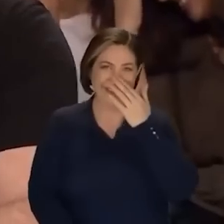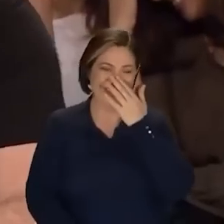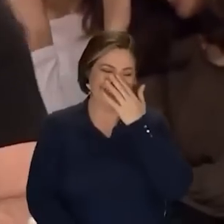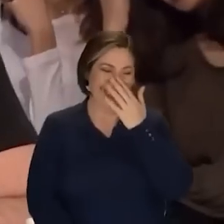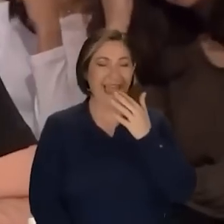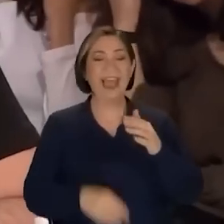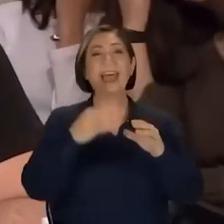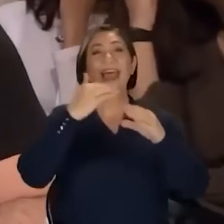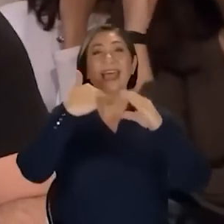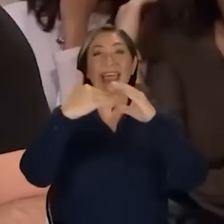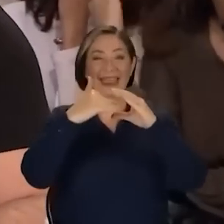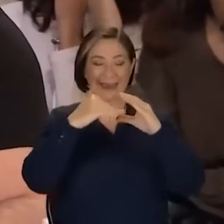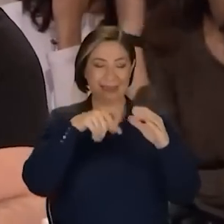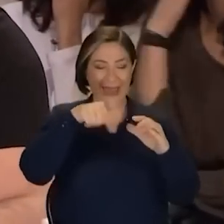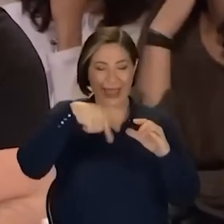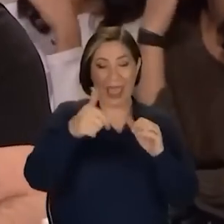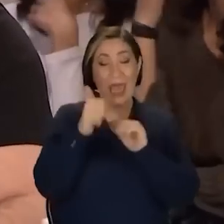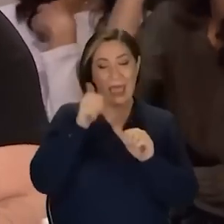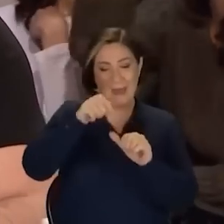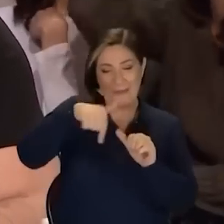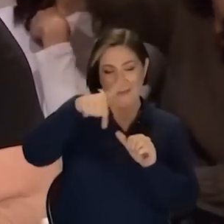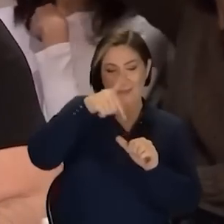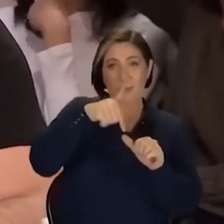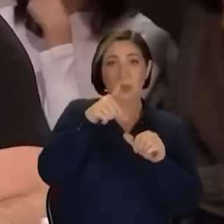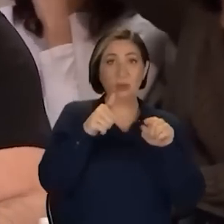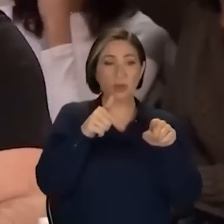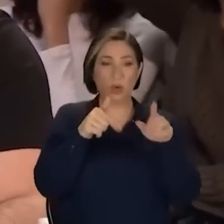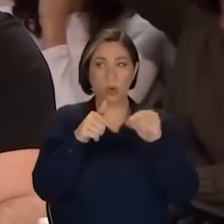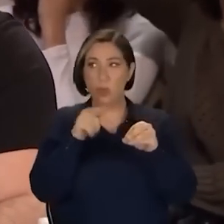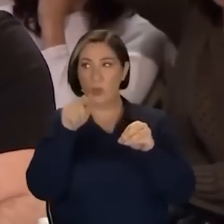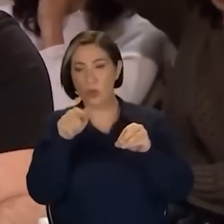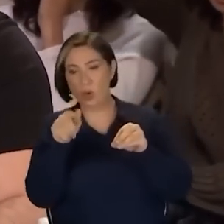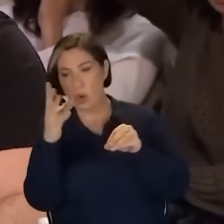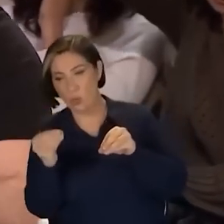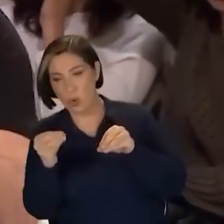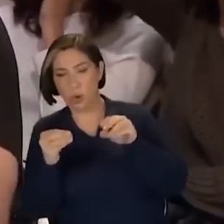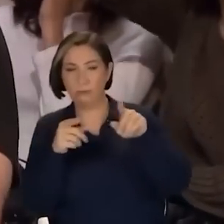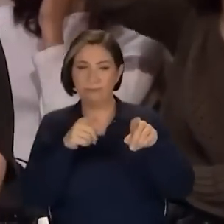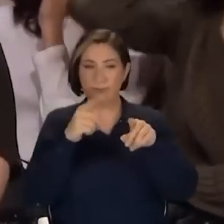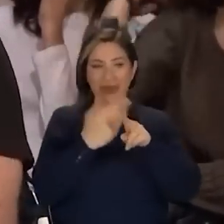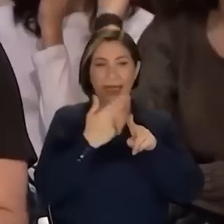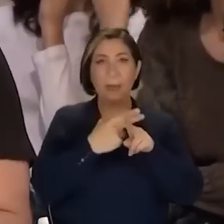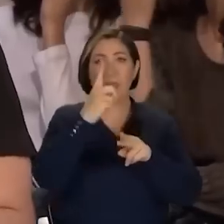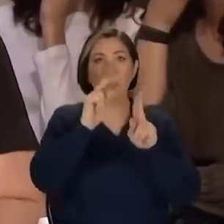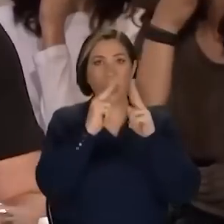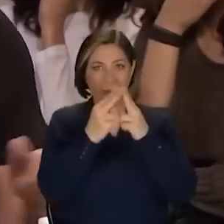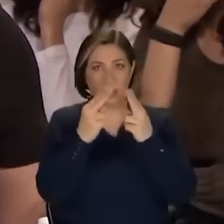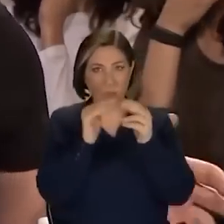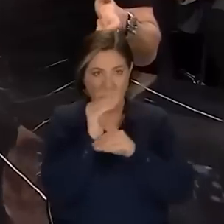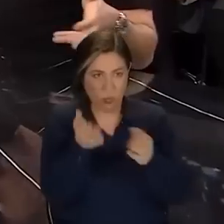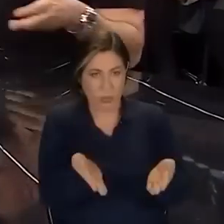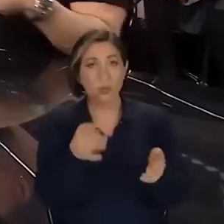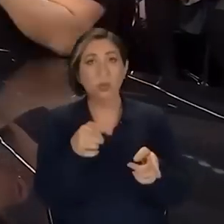kasedi geri sarıyorum kasedi geri soruyorum şu şurada olur mu bu burada olur mu denilen bir dünyada yaşıyoruz ya